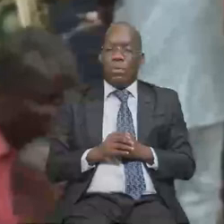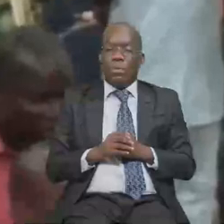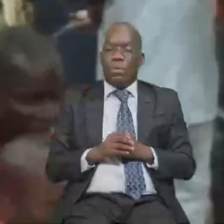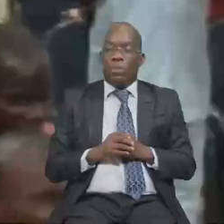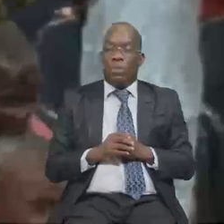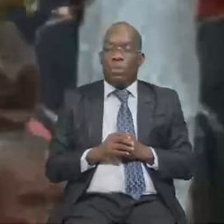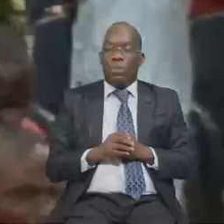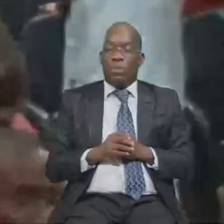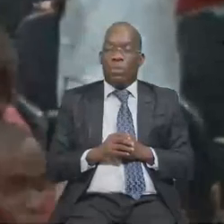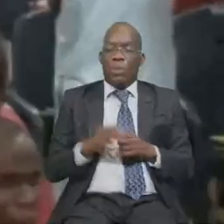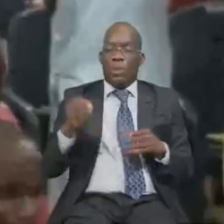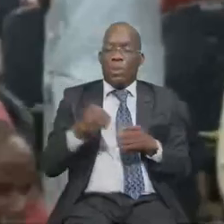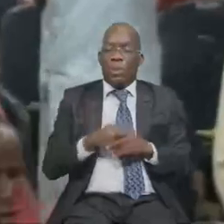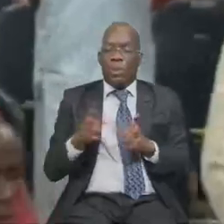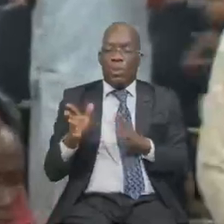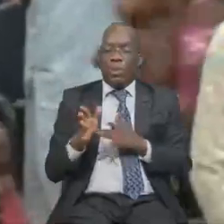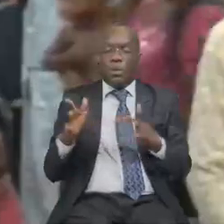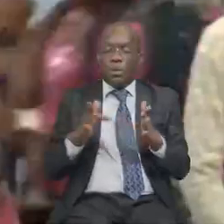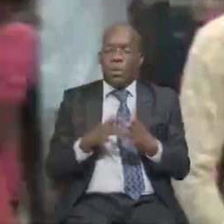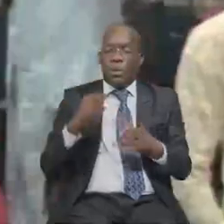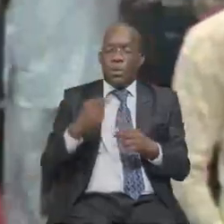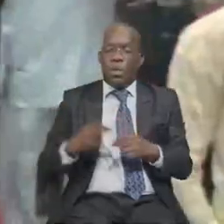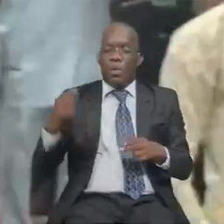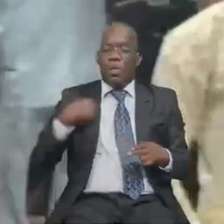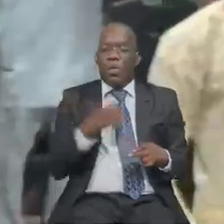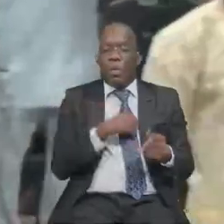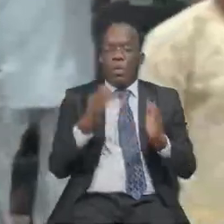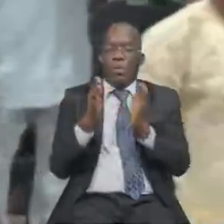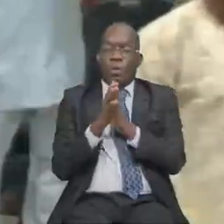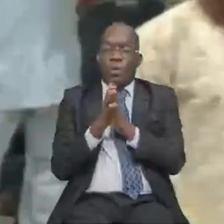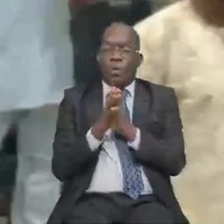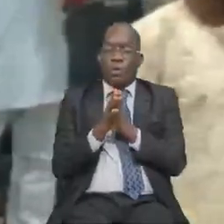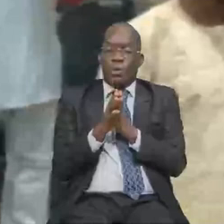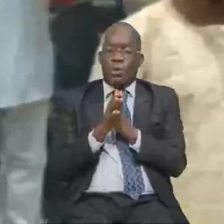Au nom de Jésus, nous prions.